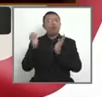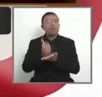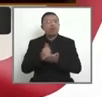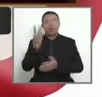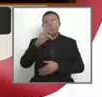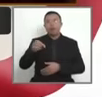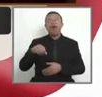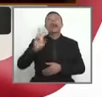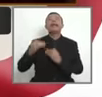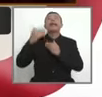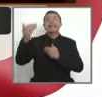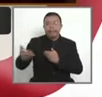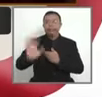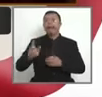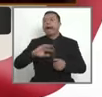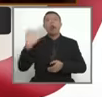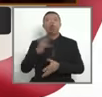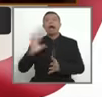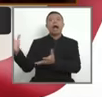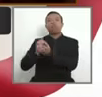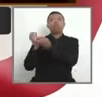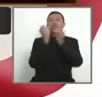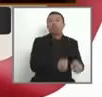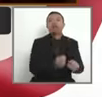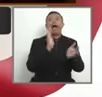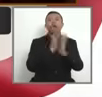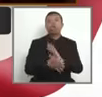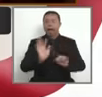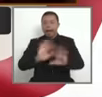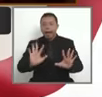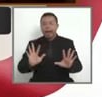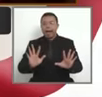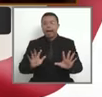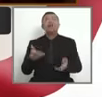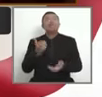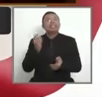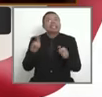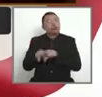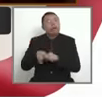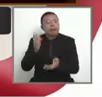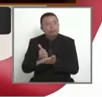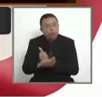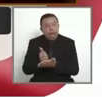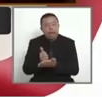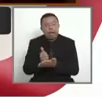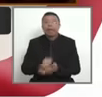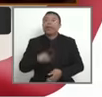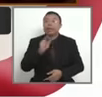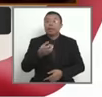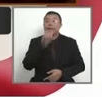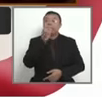MD yang baru mundur itu gak etis itu Karena yang namanya Deputi di KSP ituak